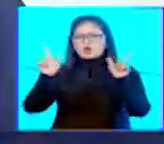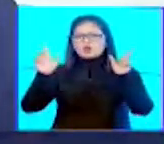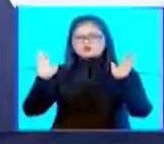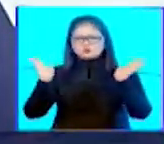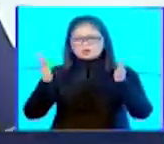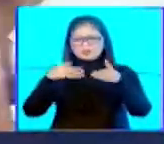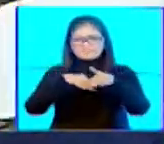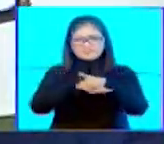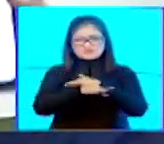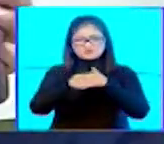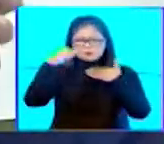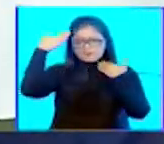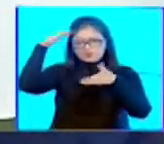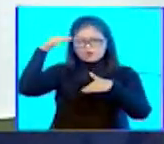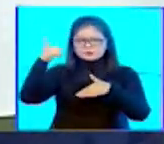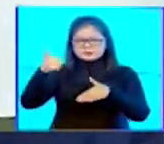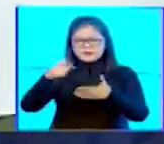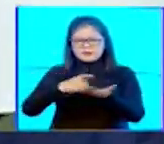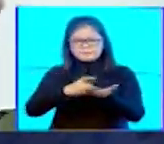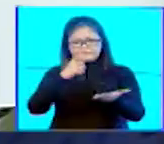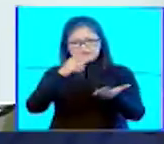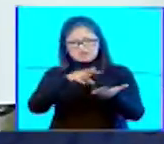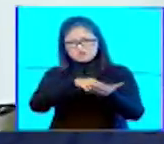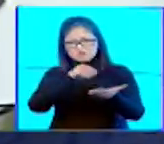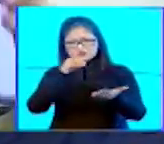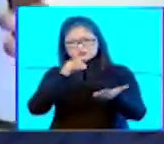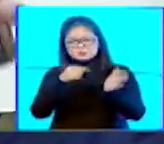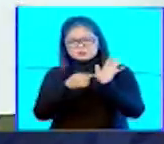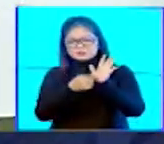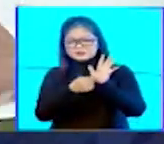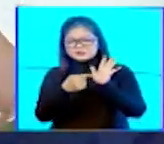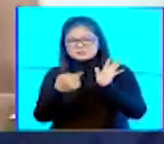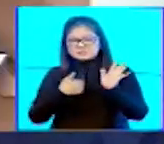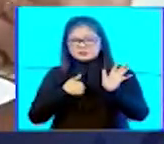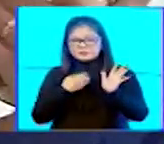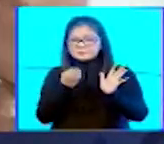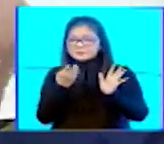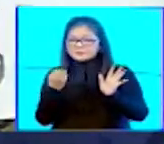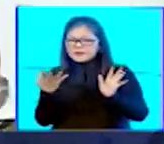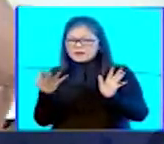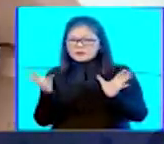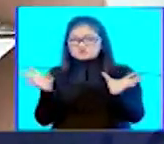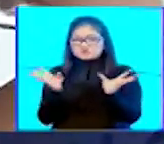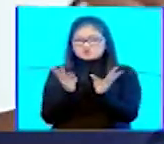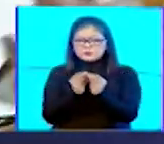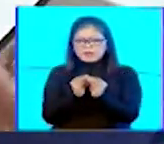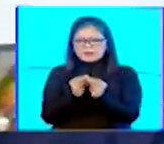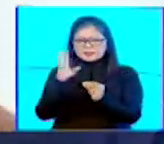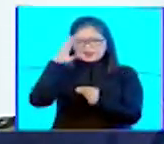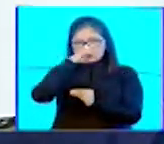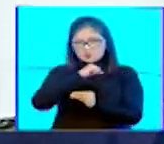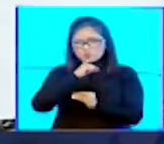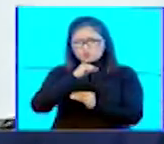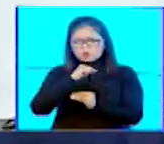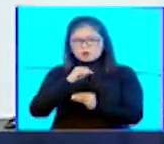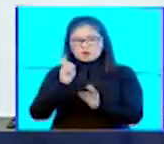mall. Dalam scan barcode ini juga tertera saya pengunjung keberapa sehingga nantinya akan dibatasi. Ketika saya sudah melewati kuota,